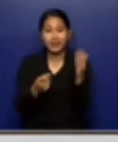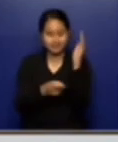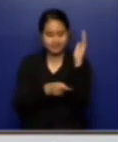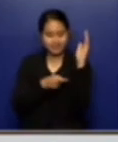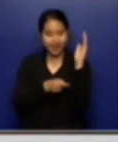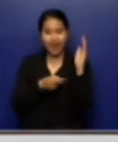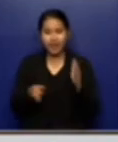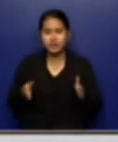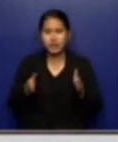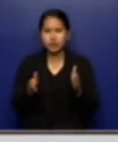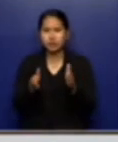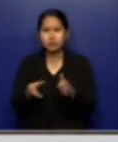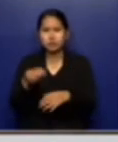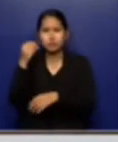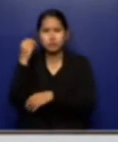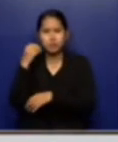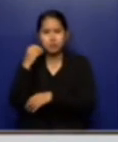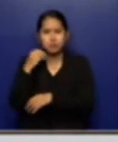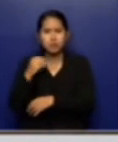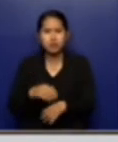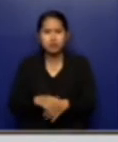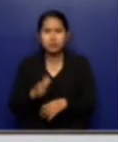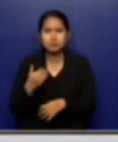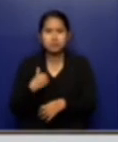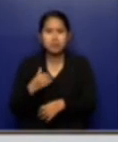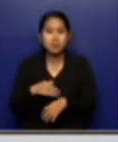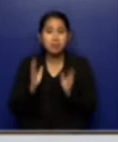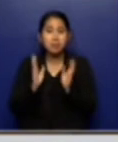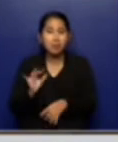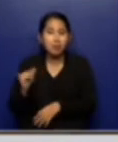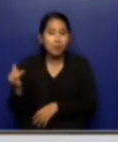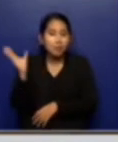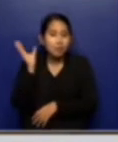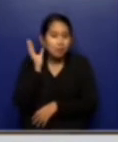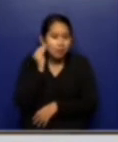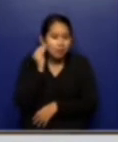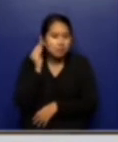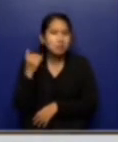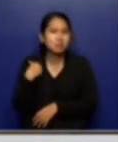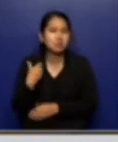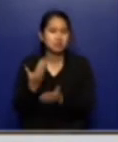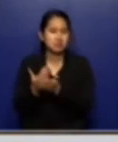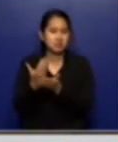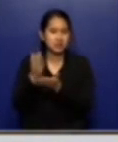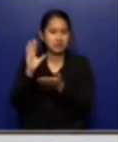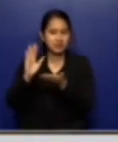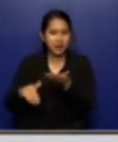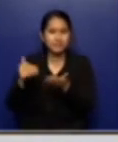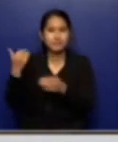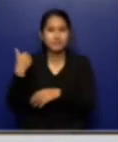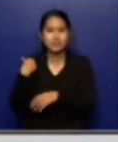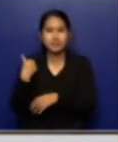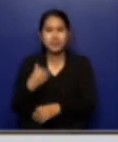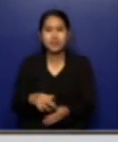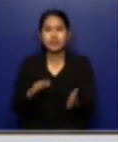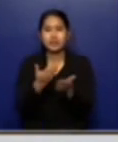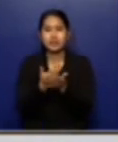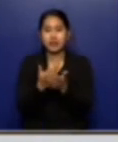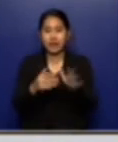เนี่ยได้ข่าวแว่วๆมีพายกระซิบบอกว่างานราคาน้อยๆต่ำกว่า 500,000 นี่สำนักงบประมาณไม่ให้เลยปี